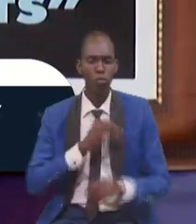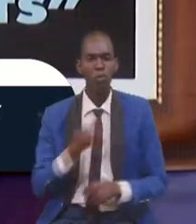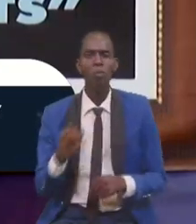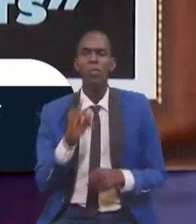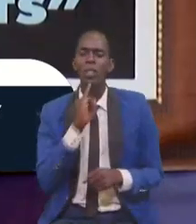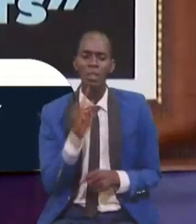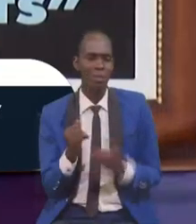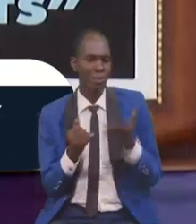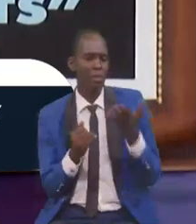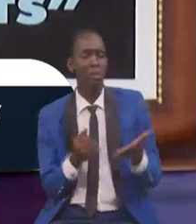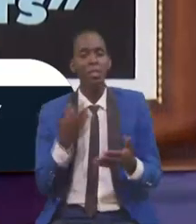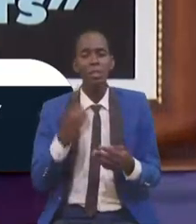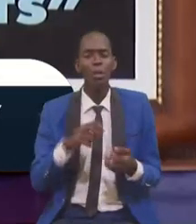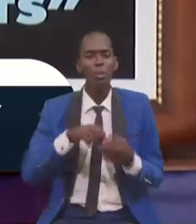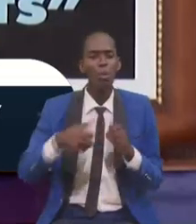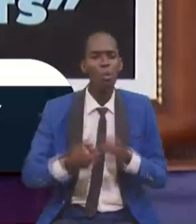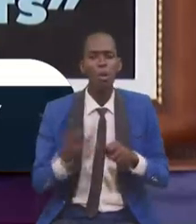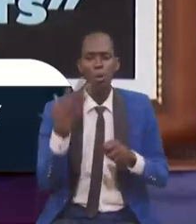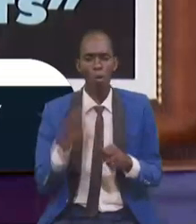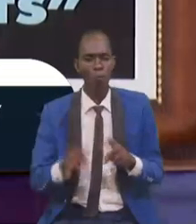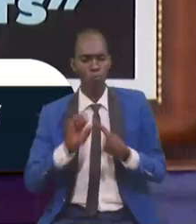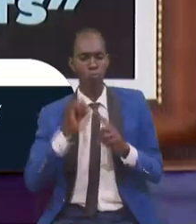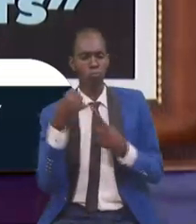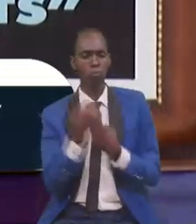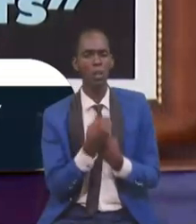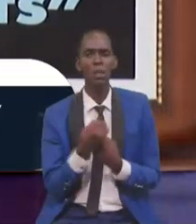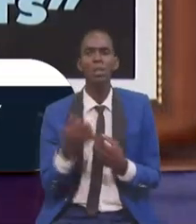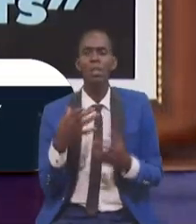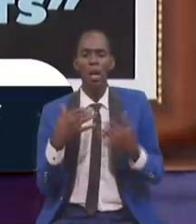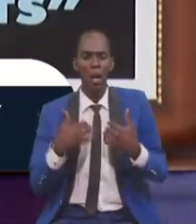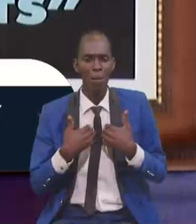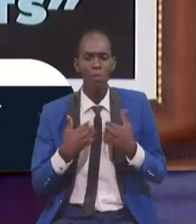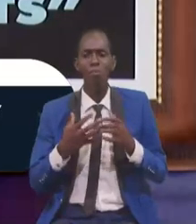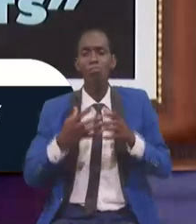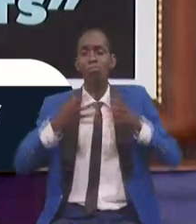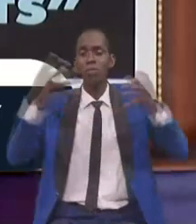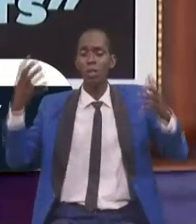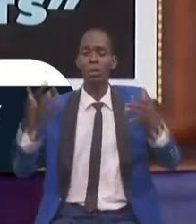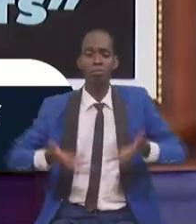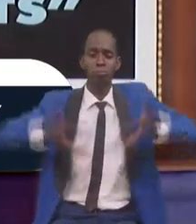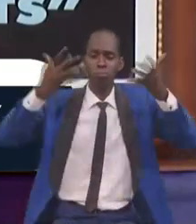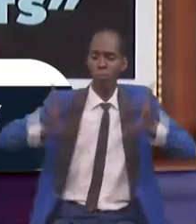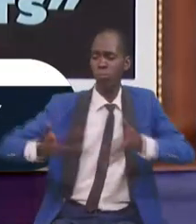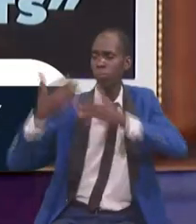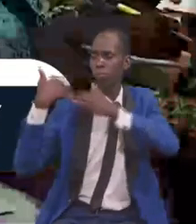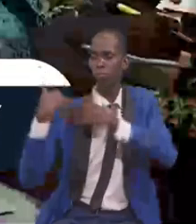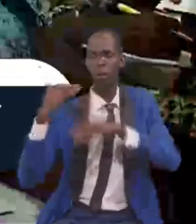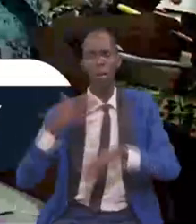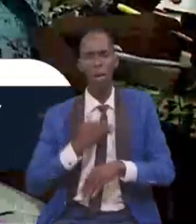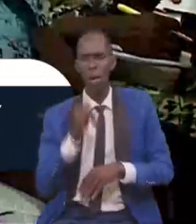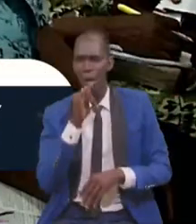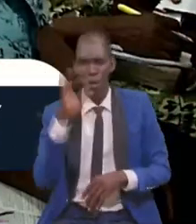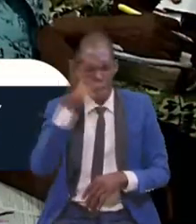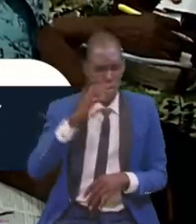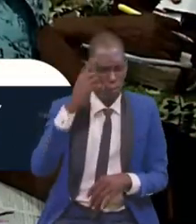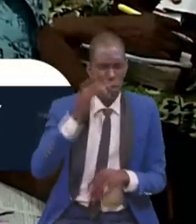de souffrance dans la vie de quelqu'un, le problème de société qui met beaucoup de choses sur vous. Je cherche une